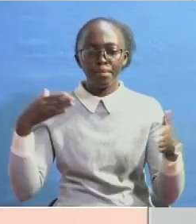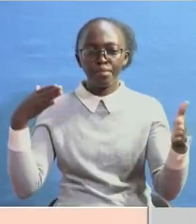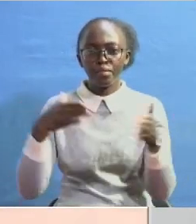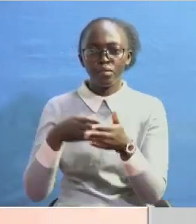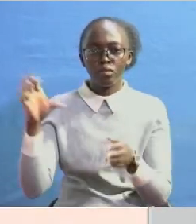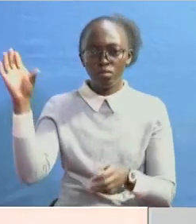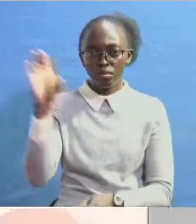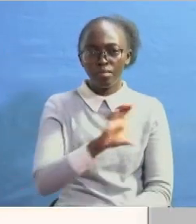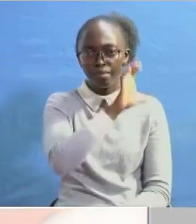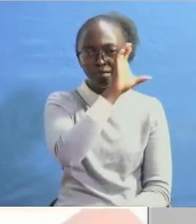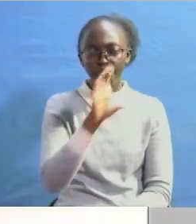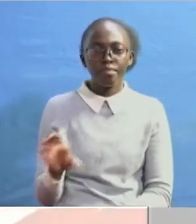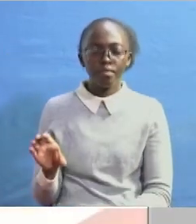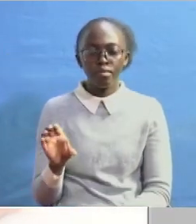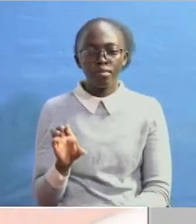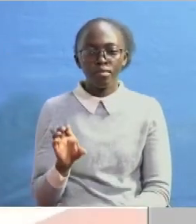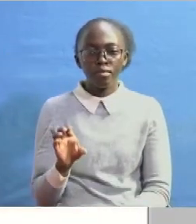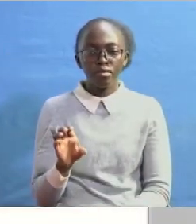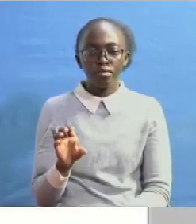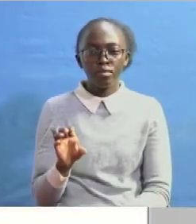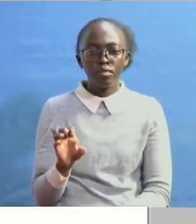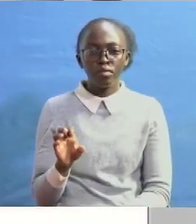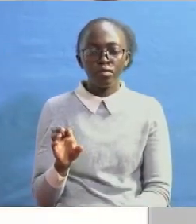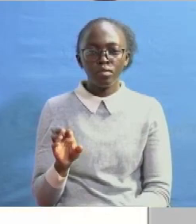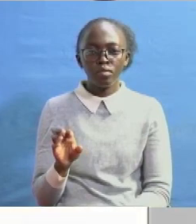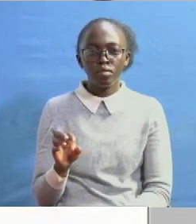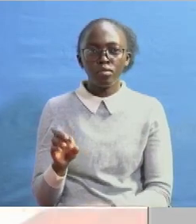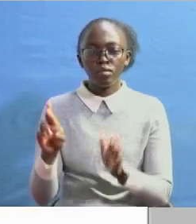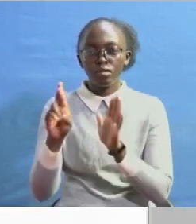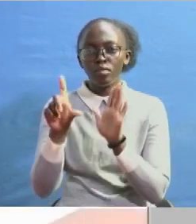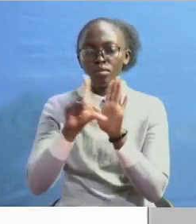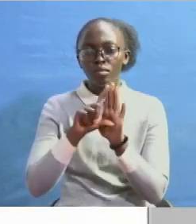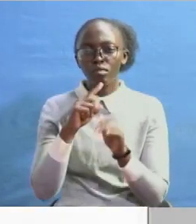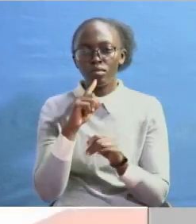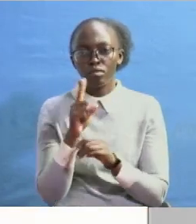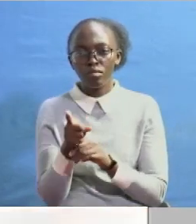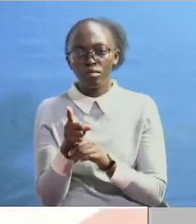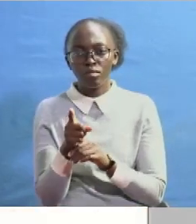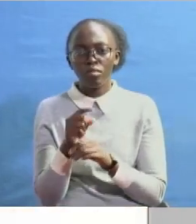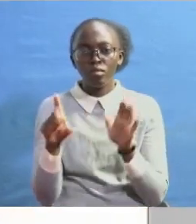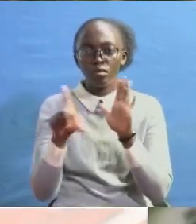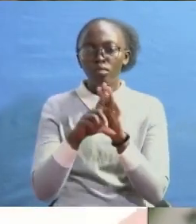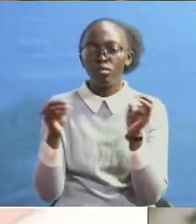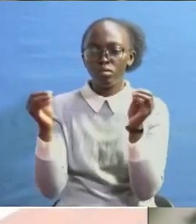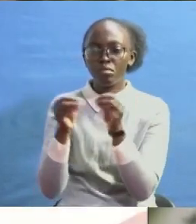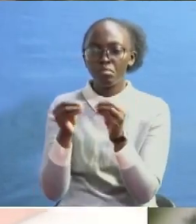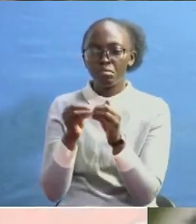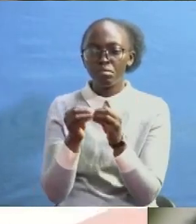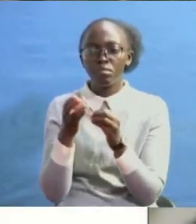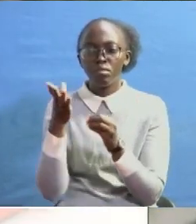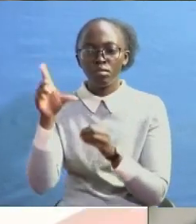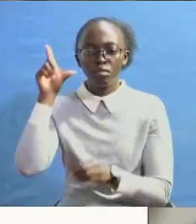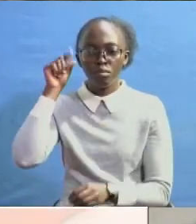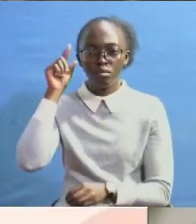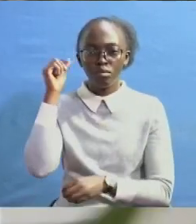ya umma kwa makini na makusudi, mamlaka na taasisi za kisheria zilikongamana leo katika shule ya serikali Mombasa